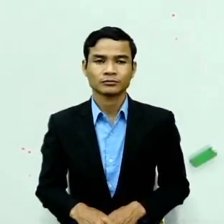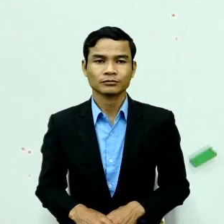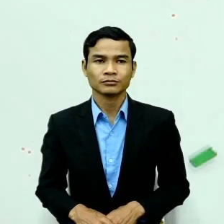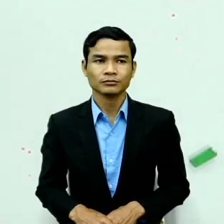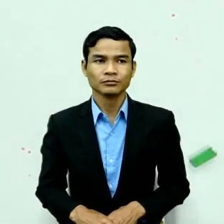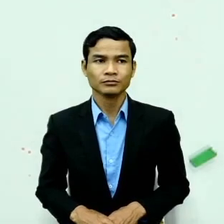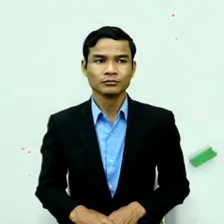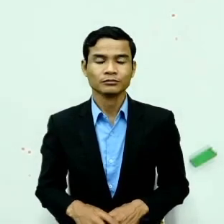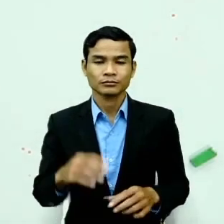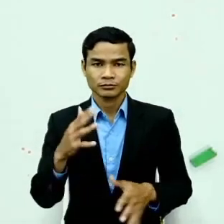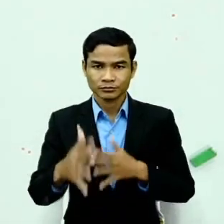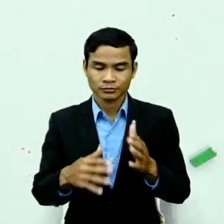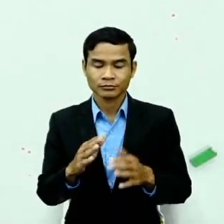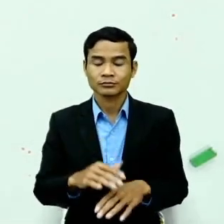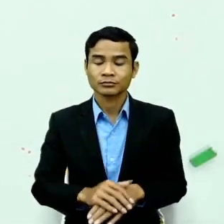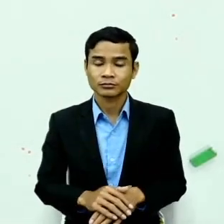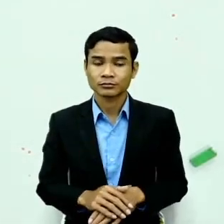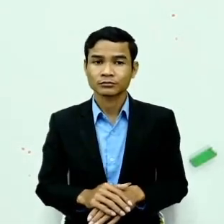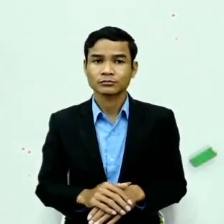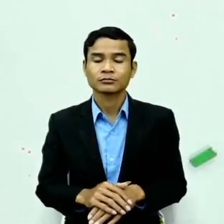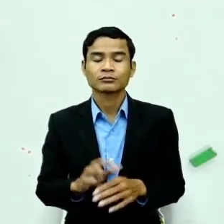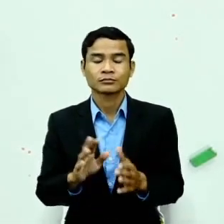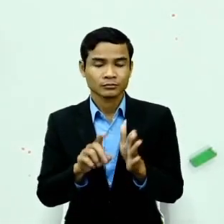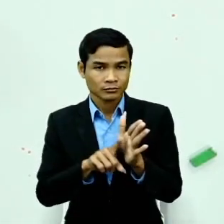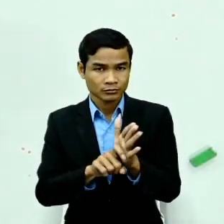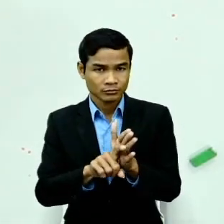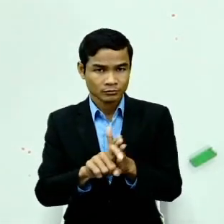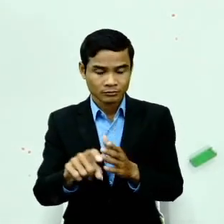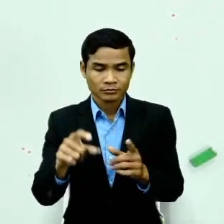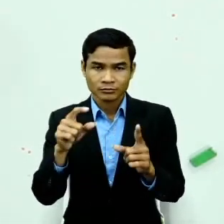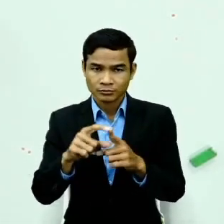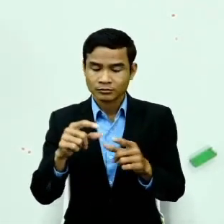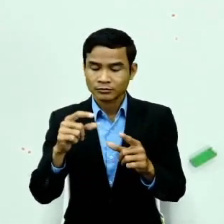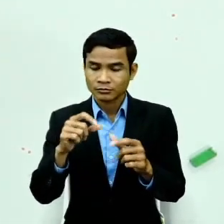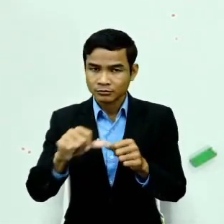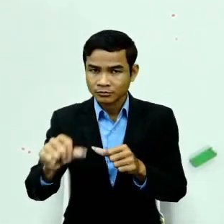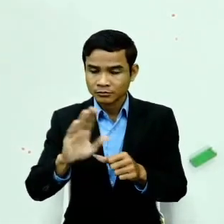chá ăn thá đóng đằng cờ chúc bị bắn to tiệt con